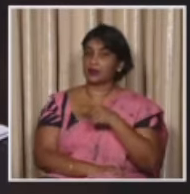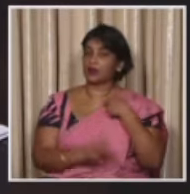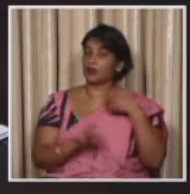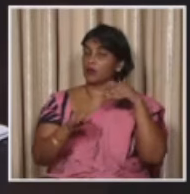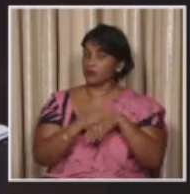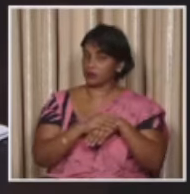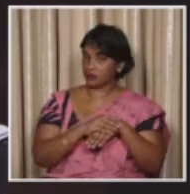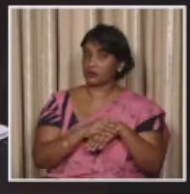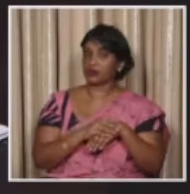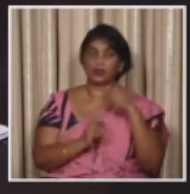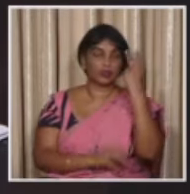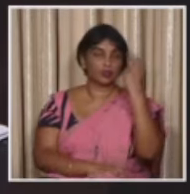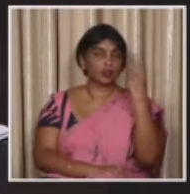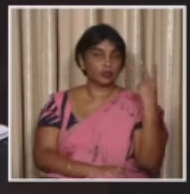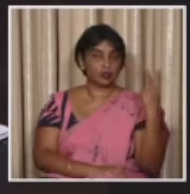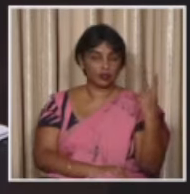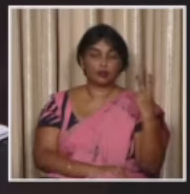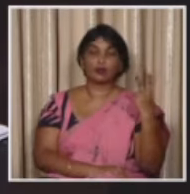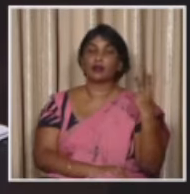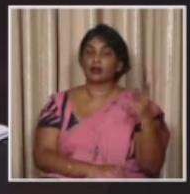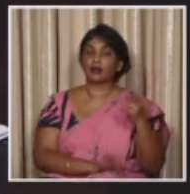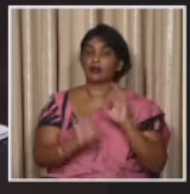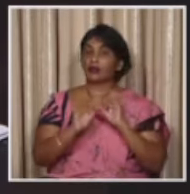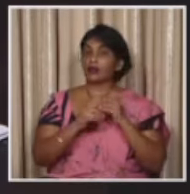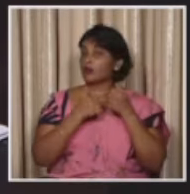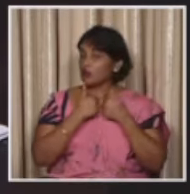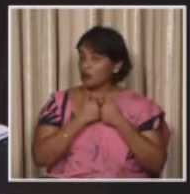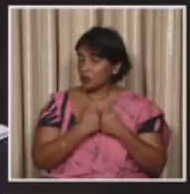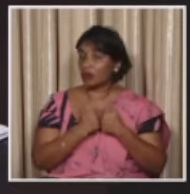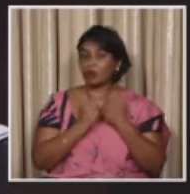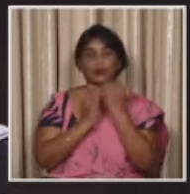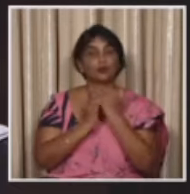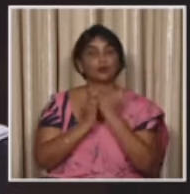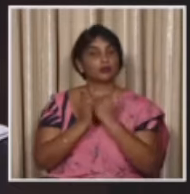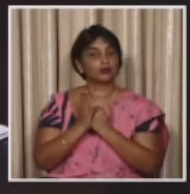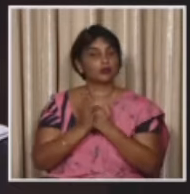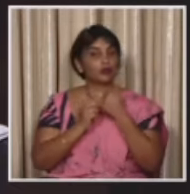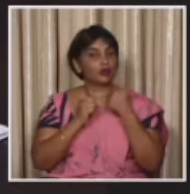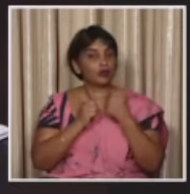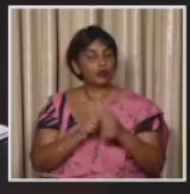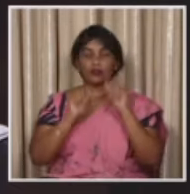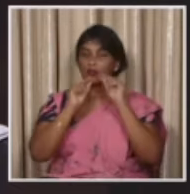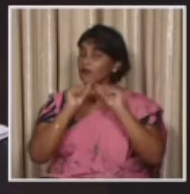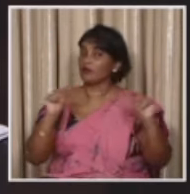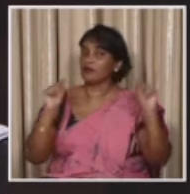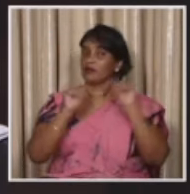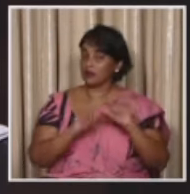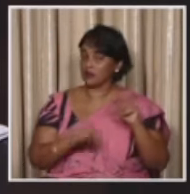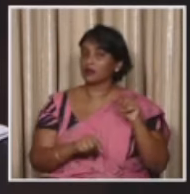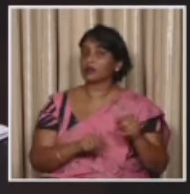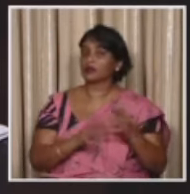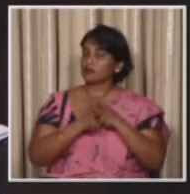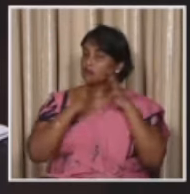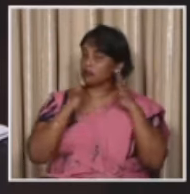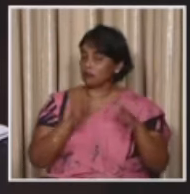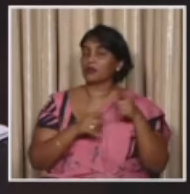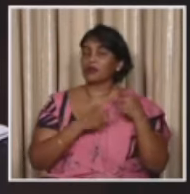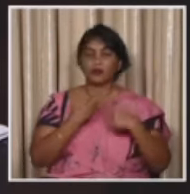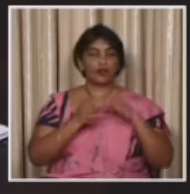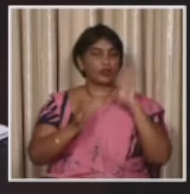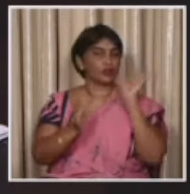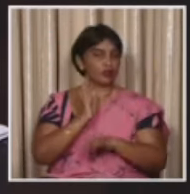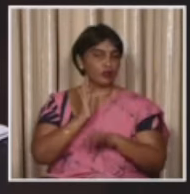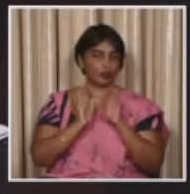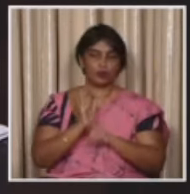යටතේ 2002 තියෙන යහපත් කොන්දේසි, යහපත් වගන්ති බොහෝ දේවල් අයින්